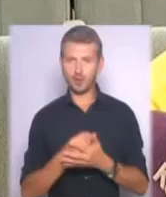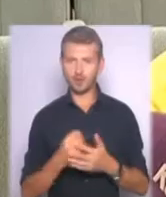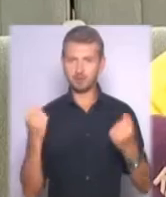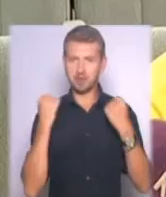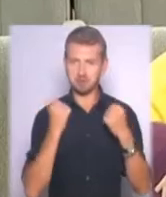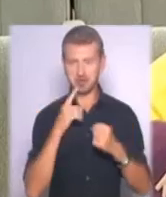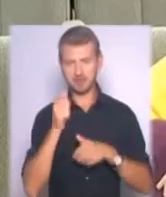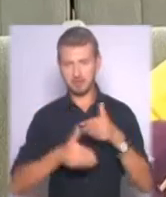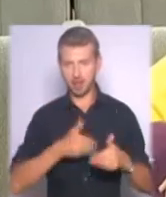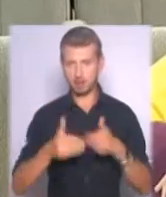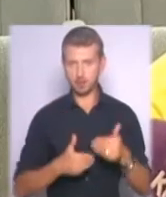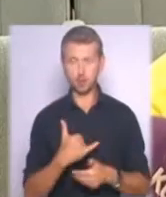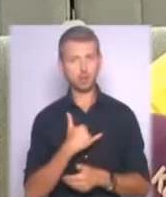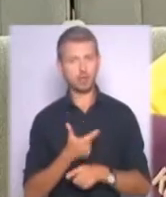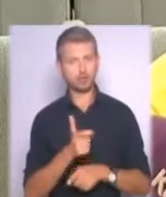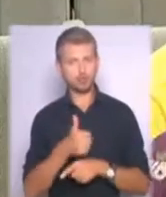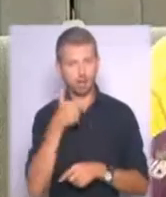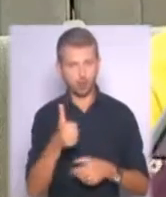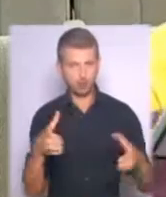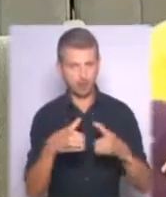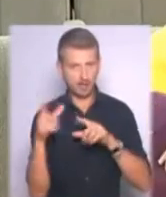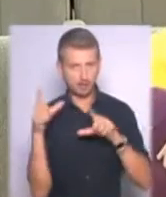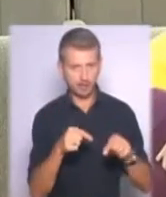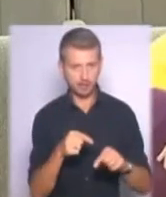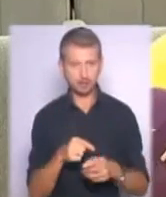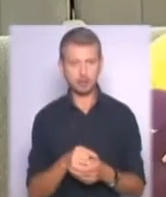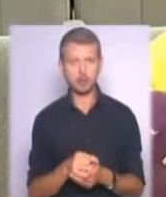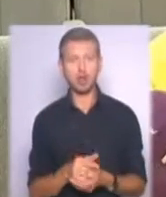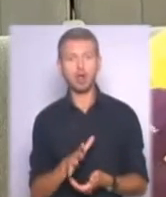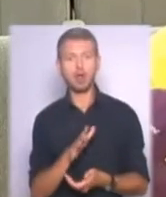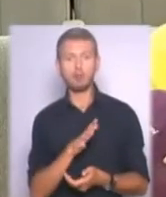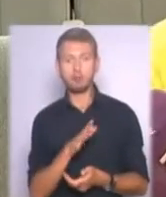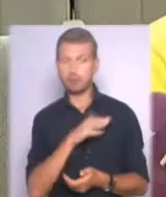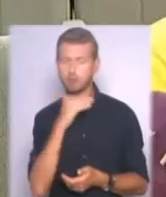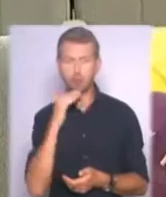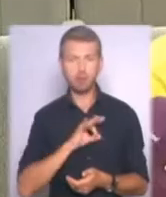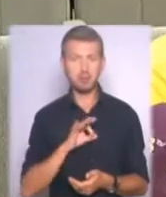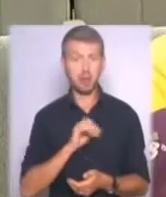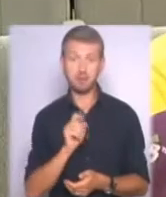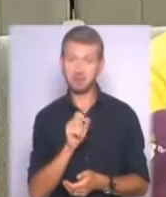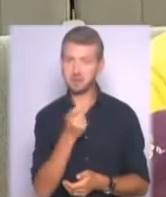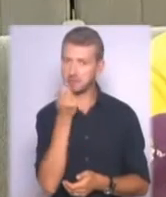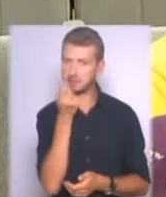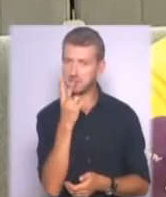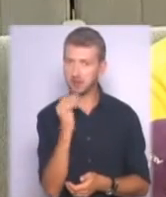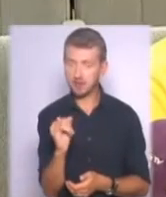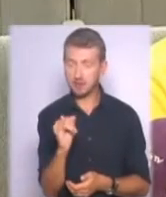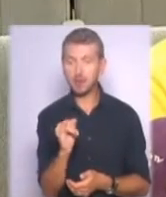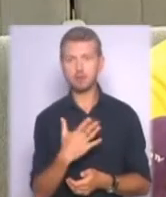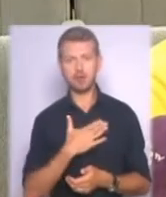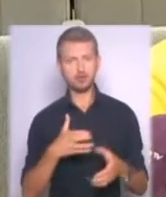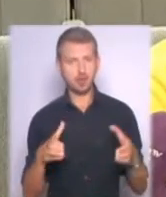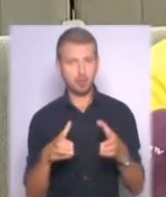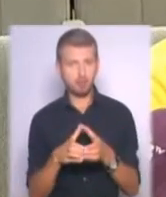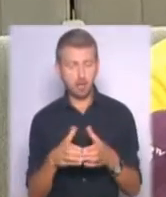потому что как бы у нас хороший состав едет. У нас было много медалей, но не было золотой. Так что у нашей команды сейчас